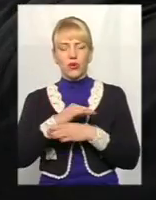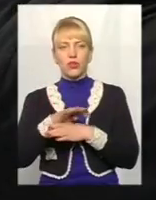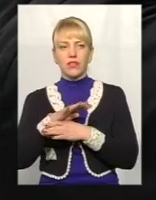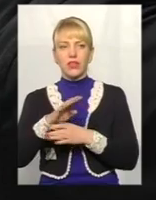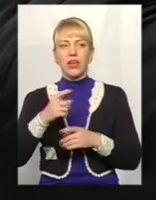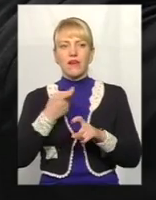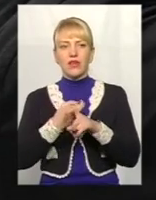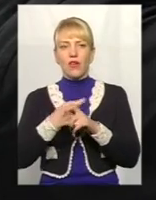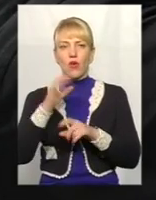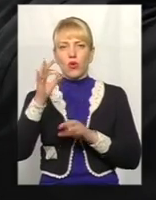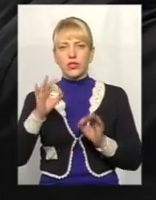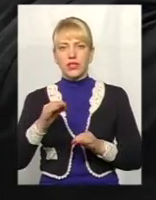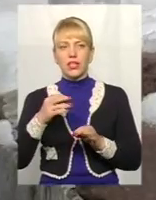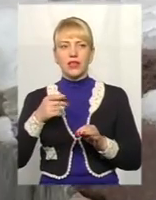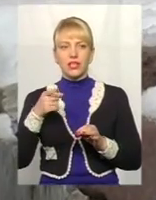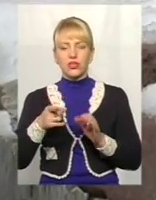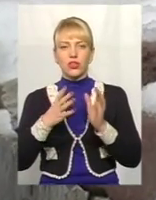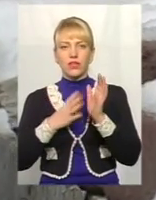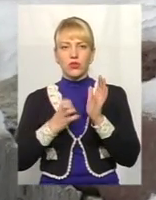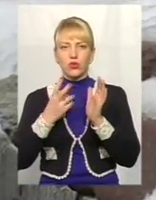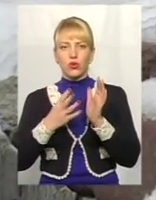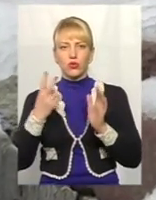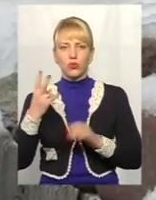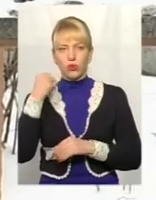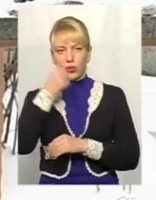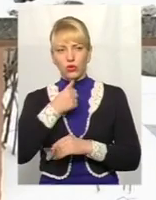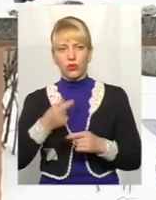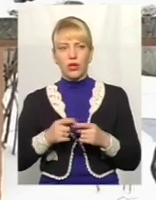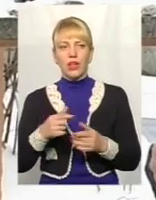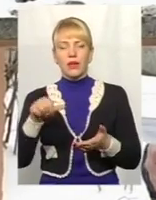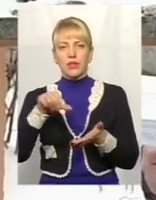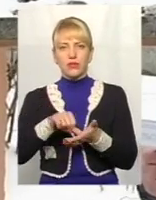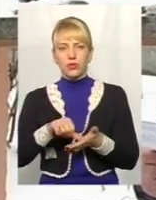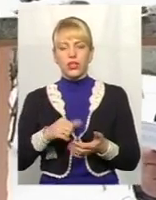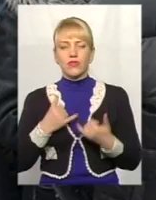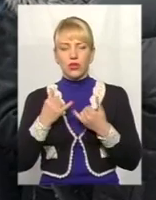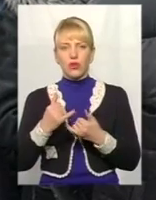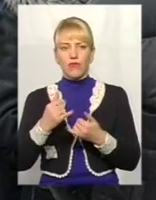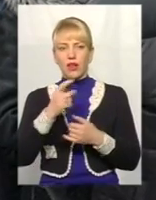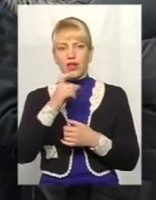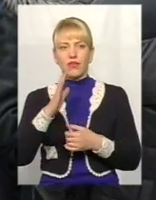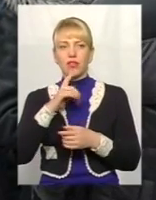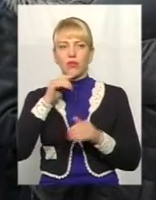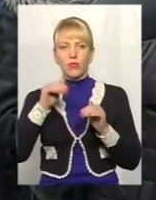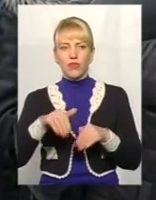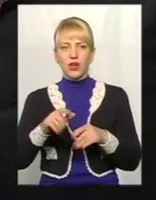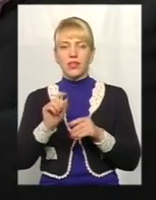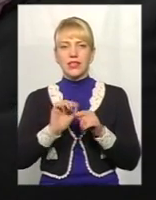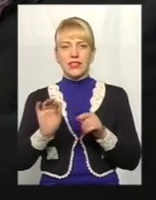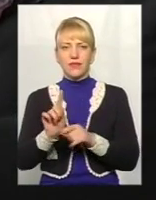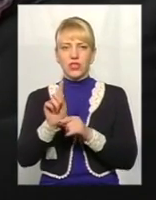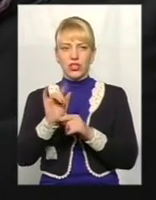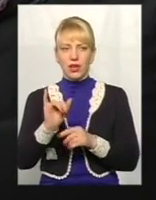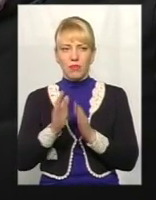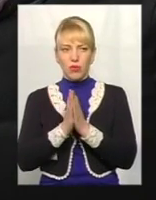восени 1942 року. Присутні вшанували загиблих хвилиною мовчання, запалили свічки, помолились і за